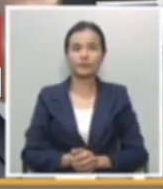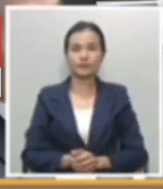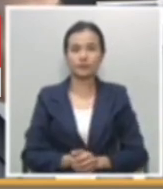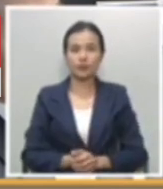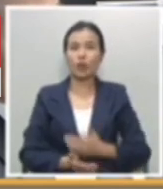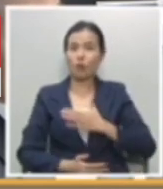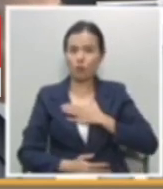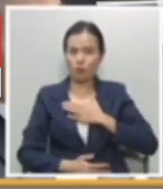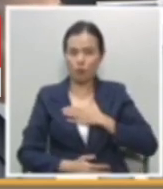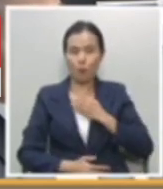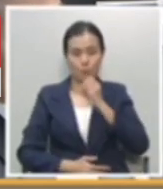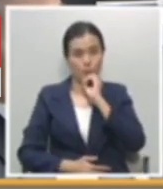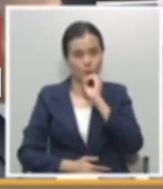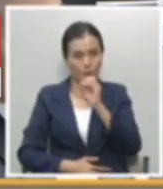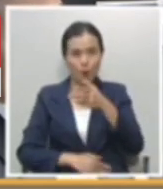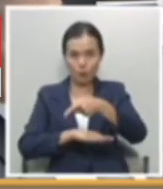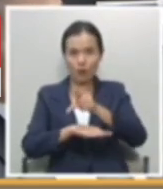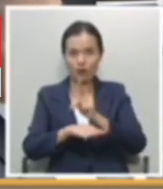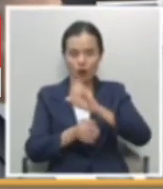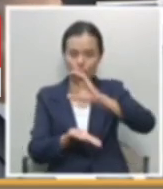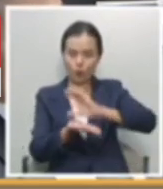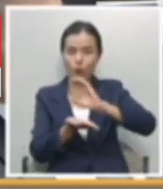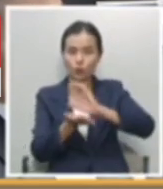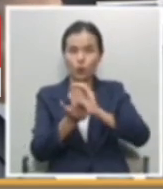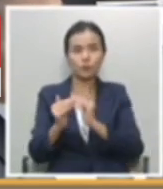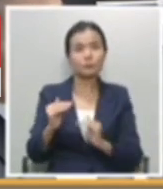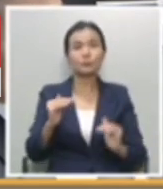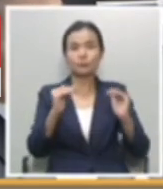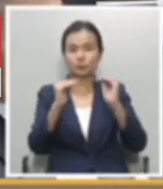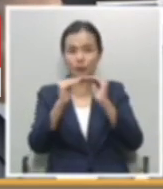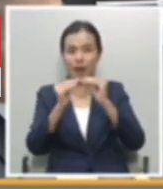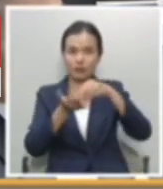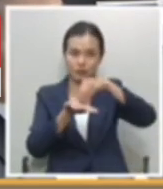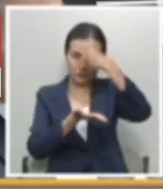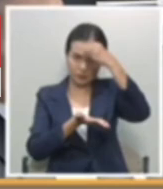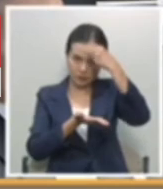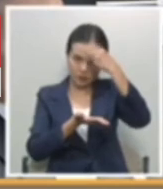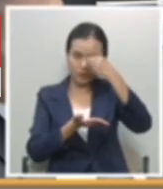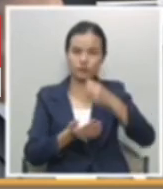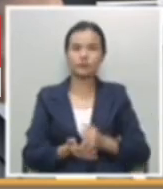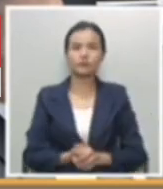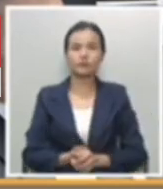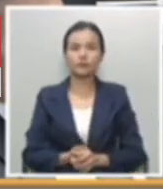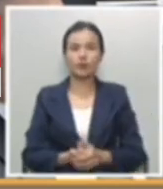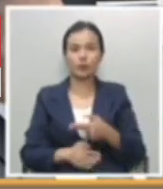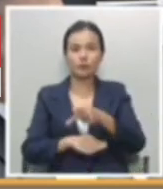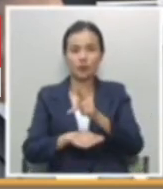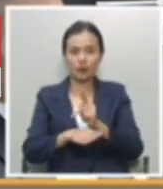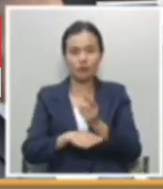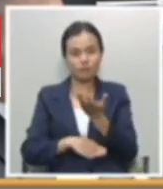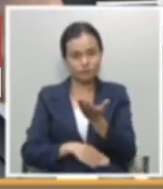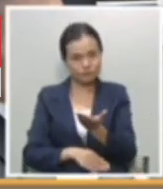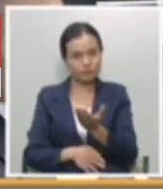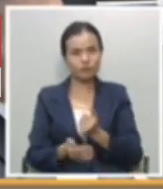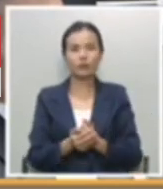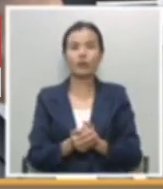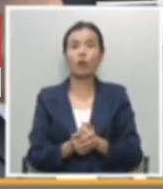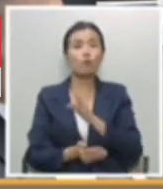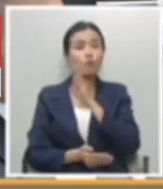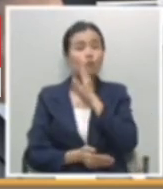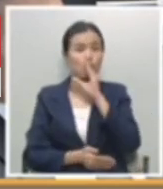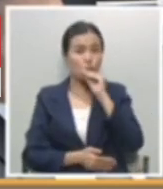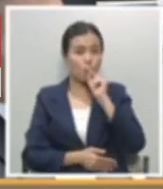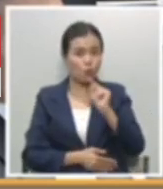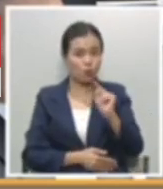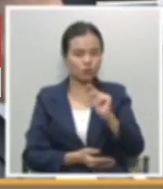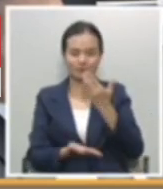ผมกำลังจะบอกท่านประธานว่ากองทุนเพื่อความเสมอภาคทางการศึกษาท่านประธานที่เคารพครับถ้าพูดถึงเรื่องเงิน